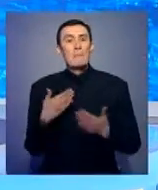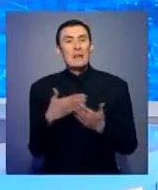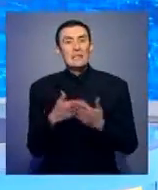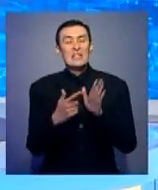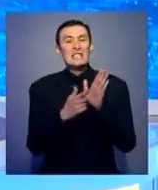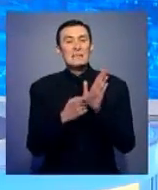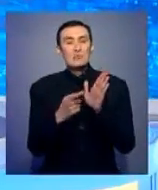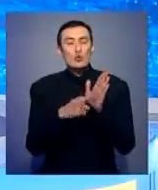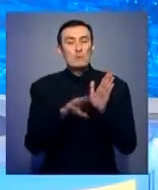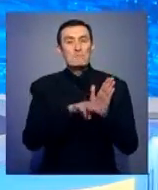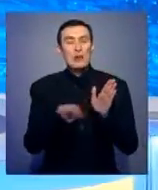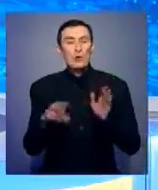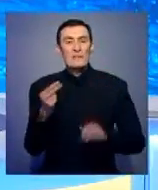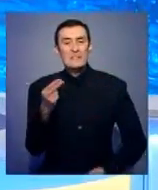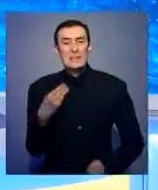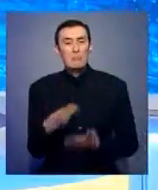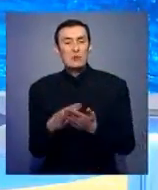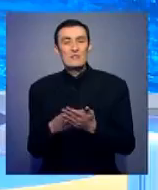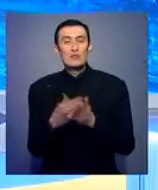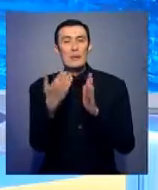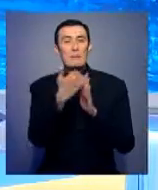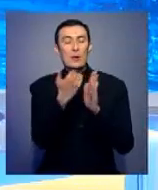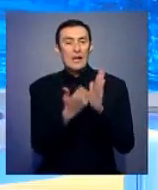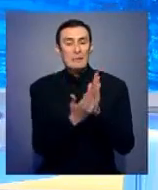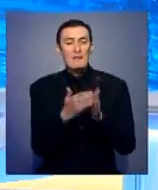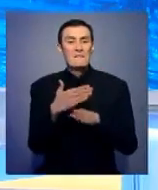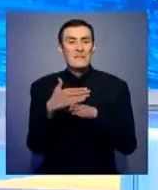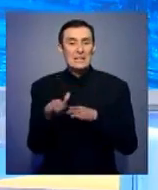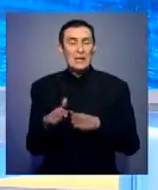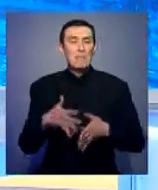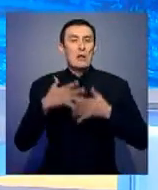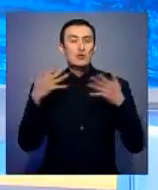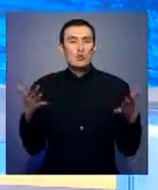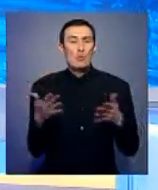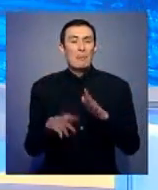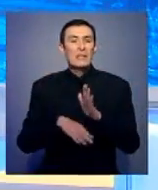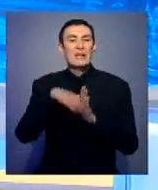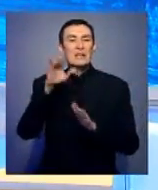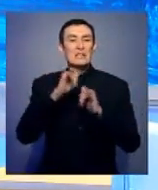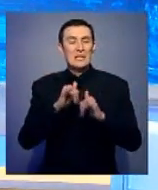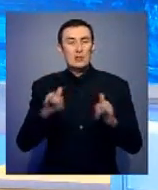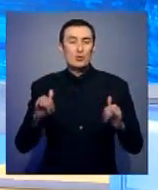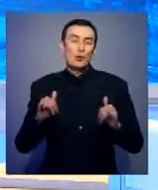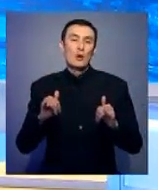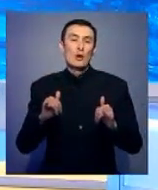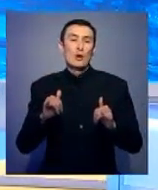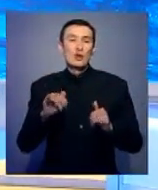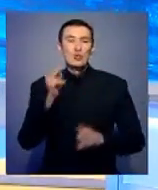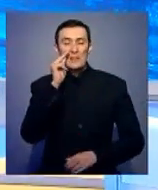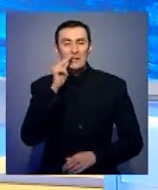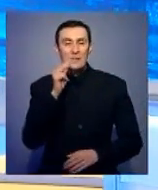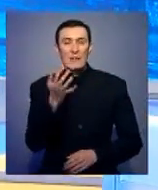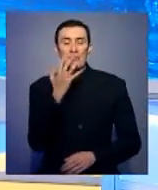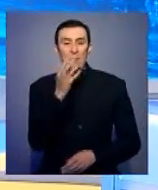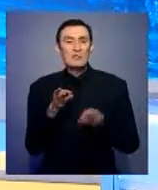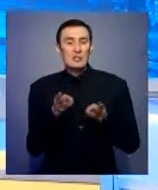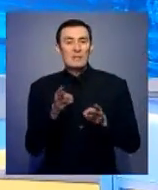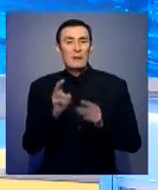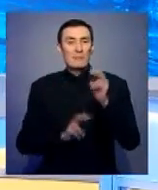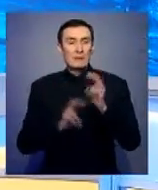Порядка 700 миллионов тенге по инвестиционной программе выделят на большую модернизацию шымкентского теплоснабжающего